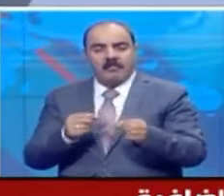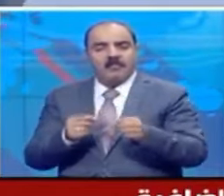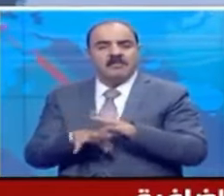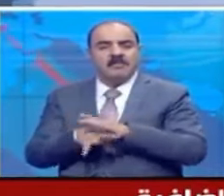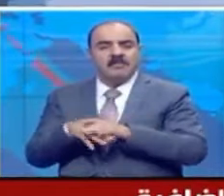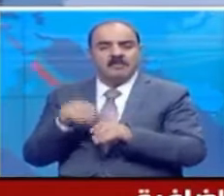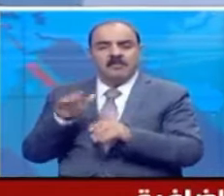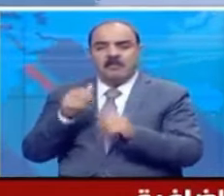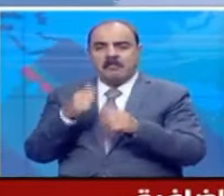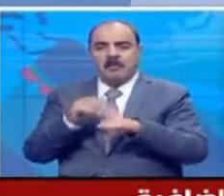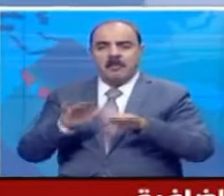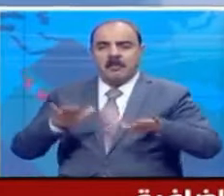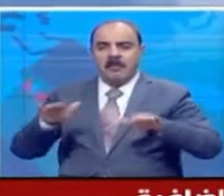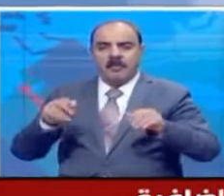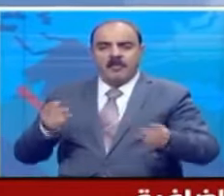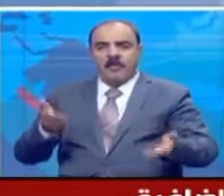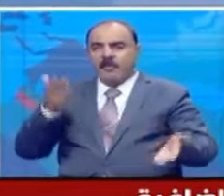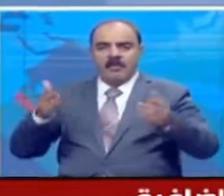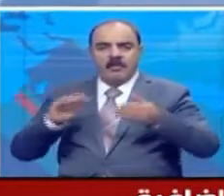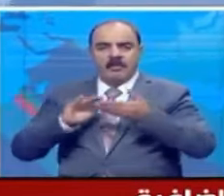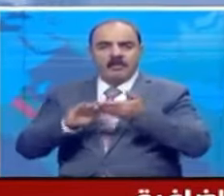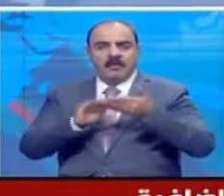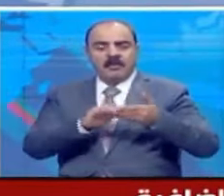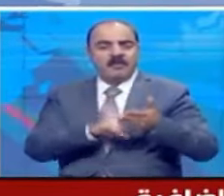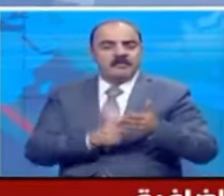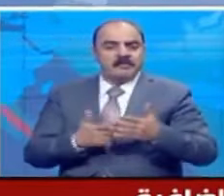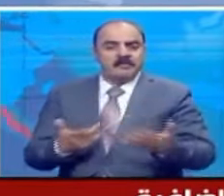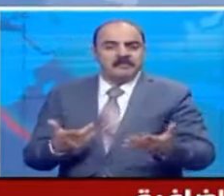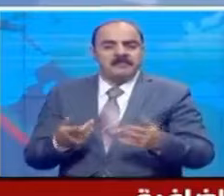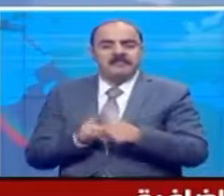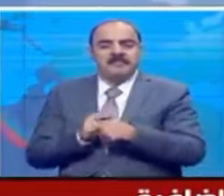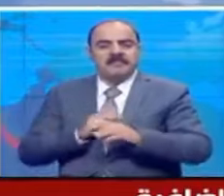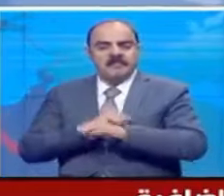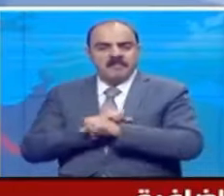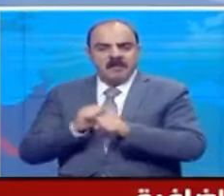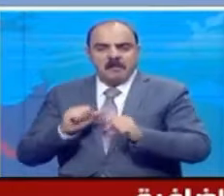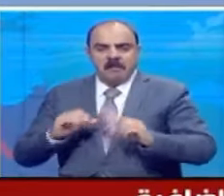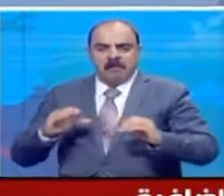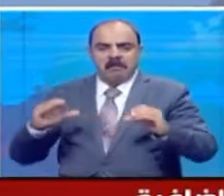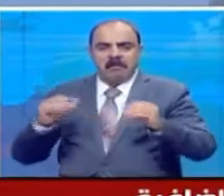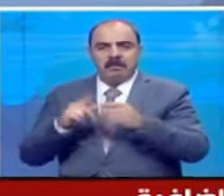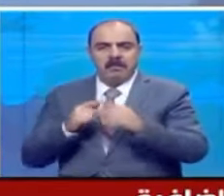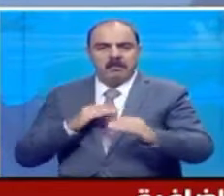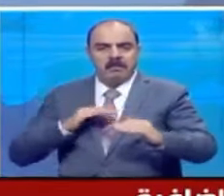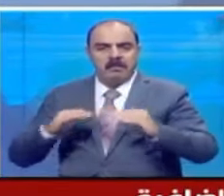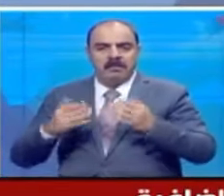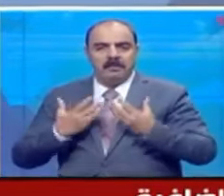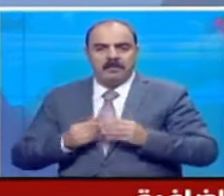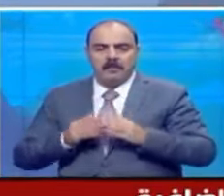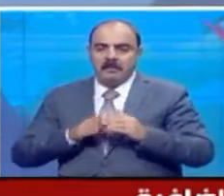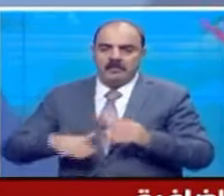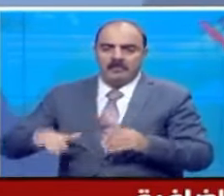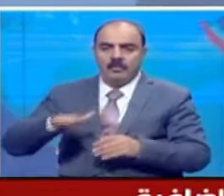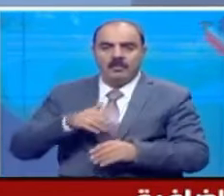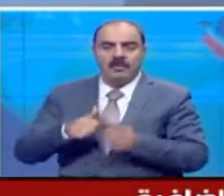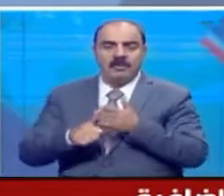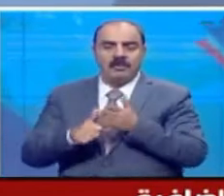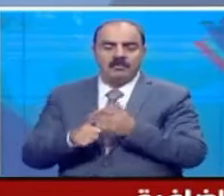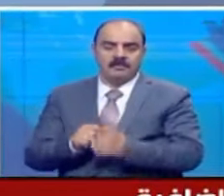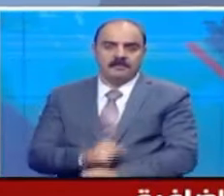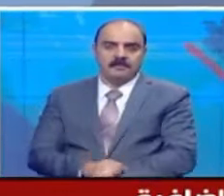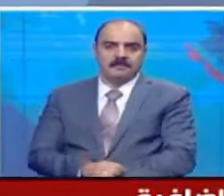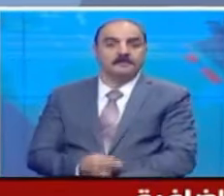الحكومة لضبط أسعار السلع والخدمات بالأسواق والحد من التضخم وتحقيق الاستقرار على مستوى الاقتصاد